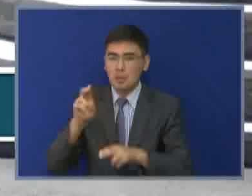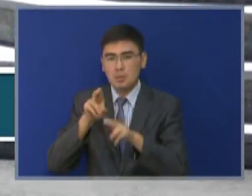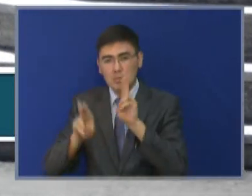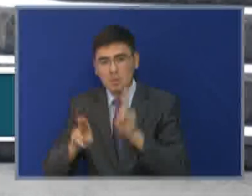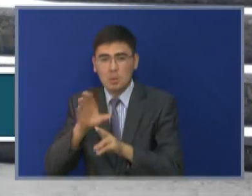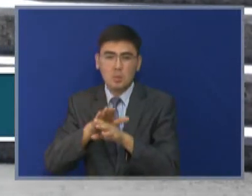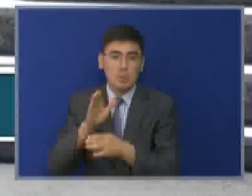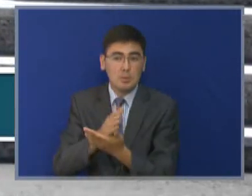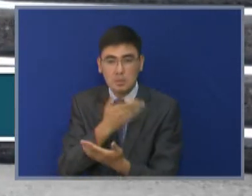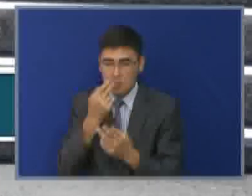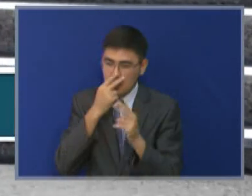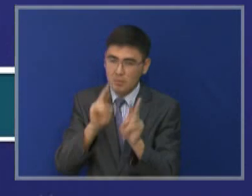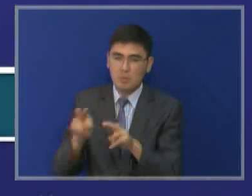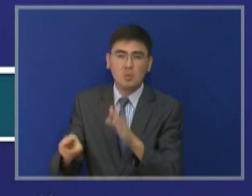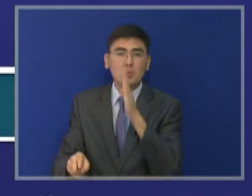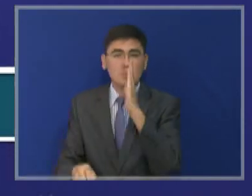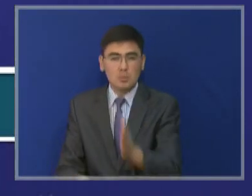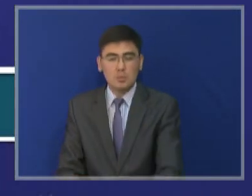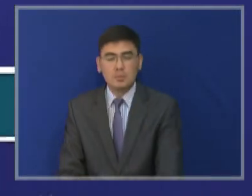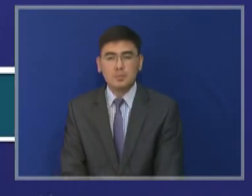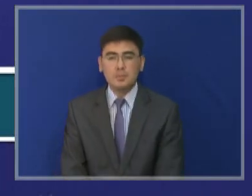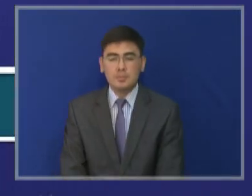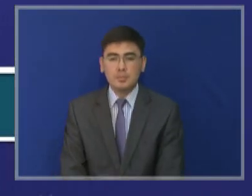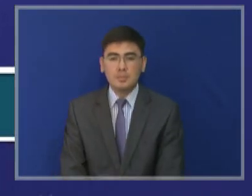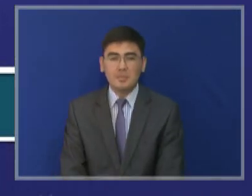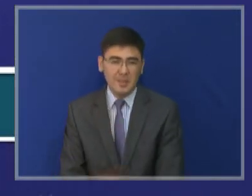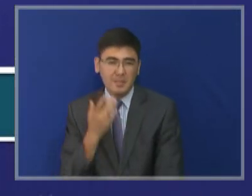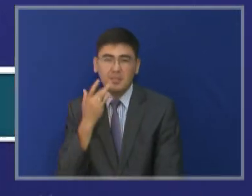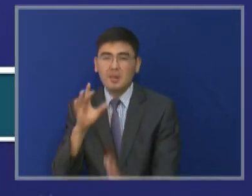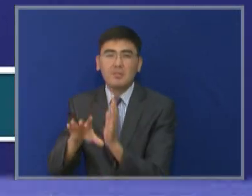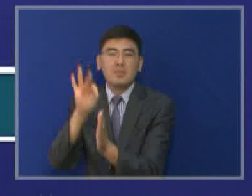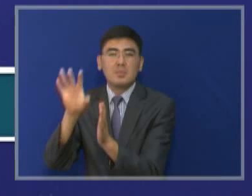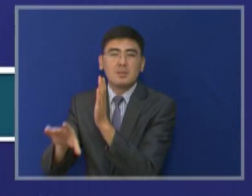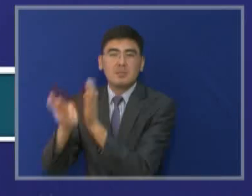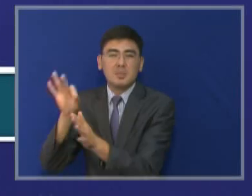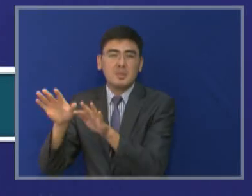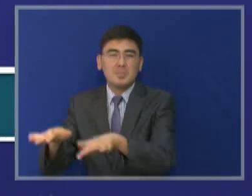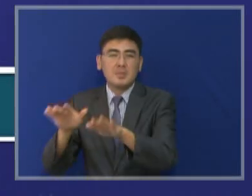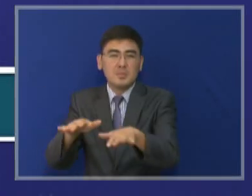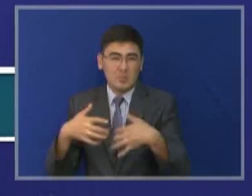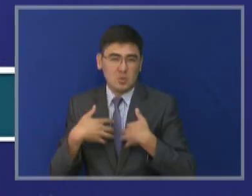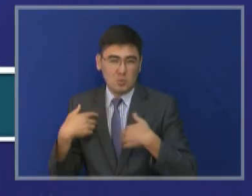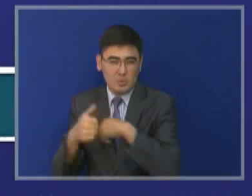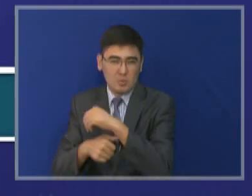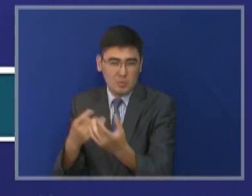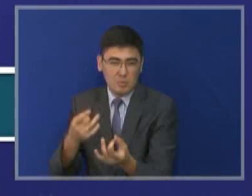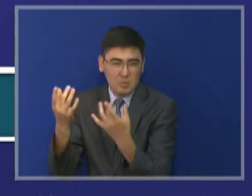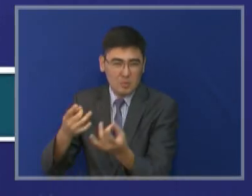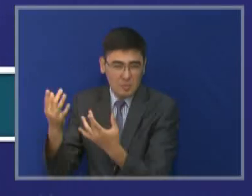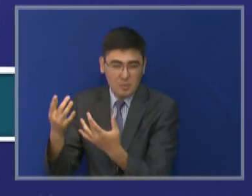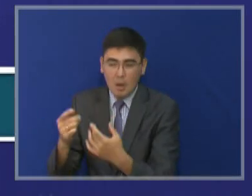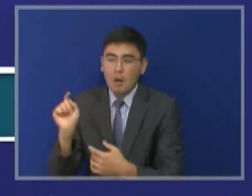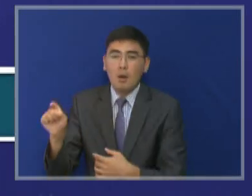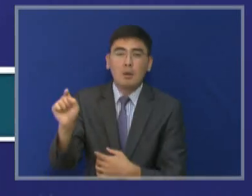ережелердің сақталуын қадағалайтын болады. Бекіткен орындарда кезекшілік жұмыстарын жүргіземіз. Құдай қаласа,